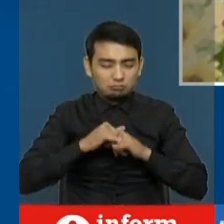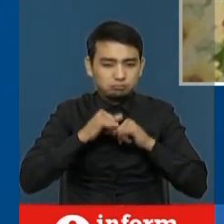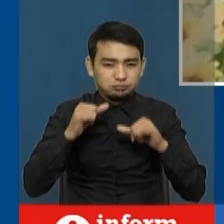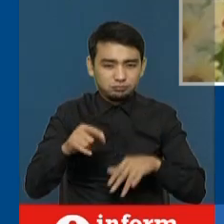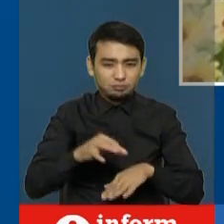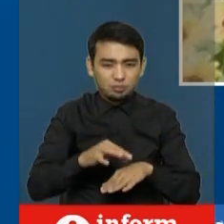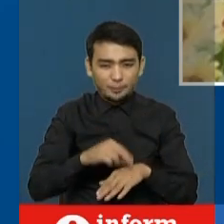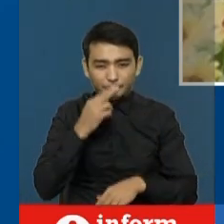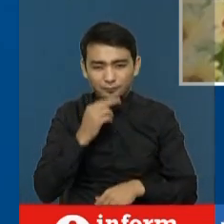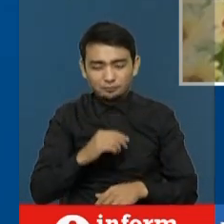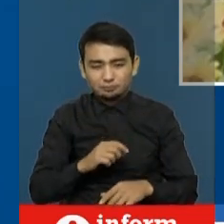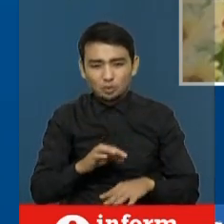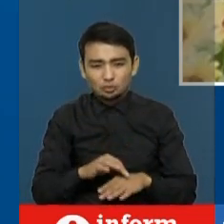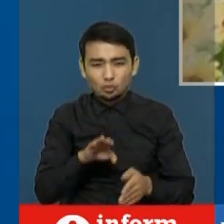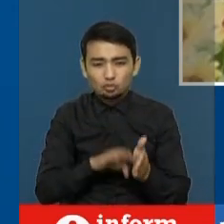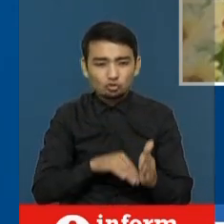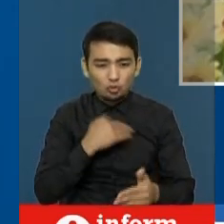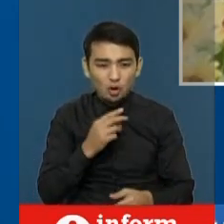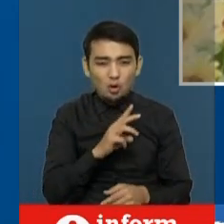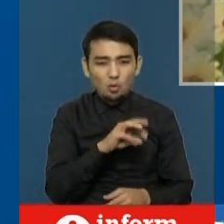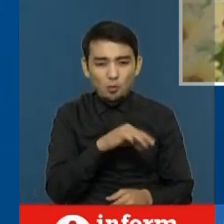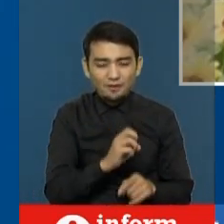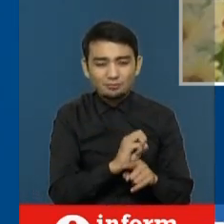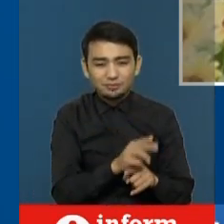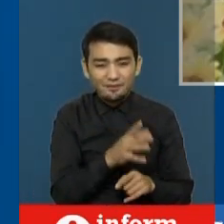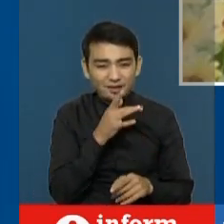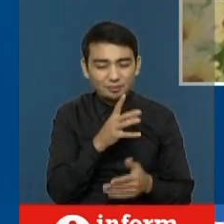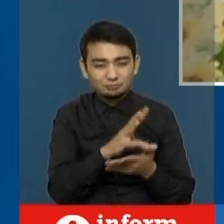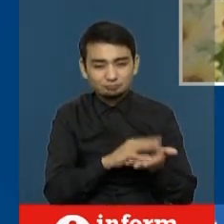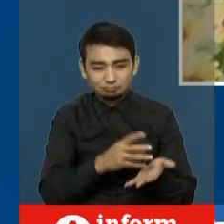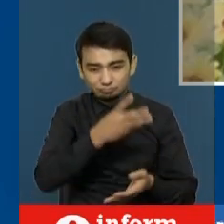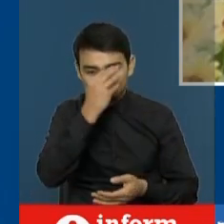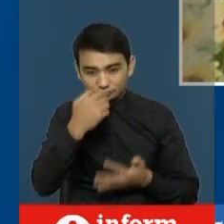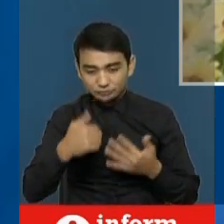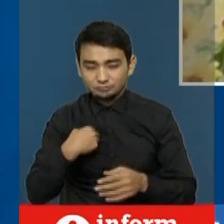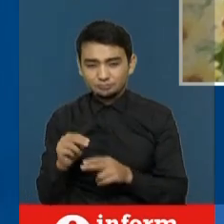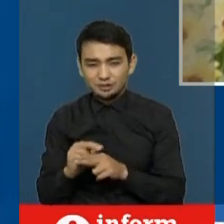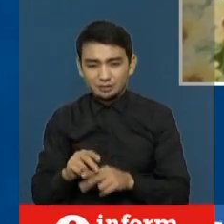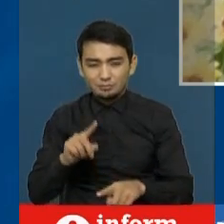ауруды асқындырып алмас үшін біз COVID кезіндегі тәжірибені қолдануымыз керек. Яғни ауыр халдегі